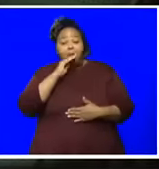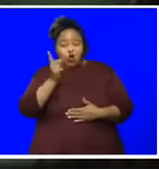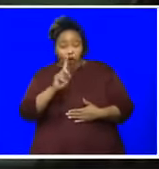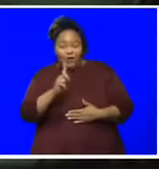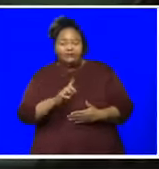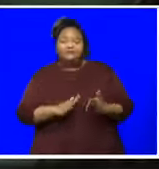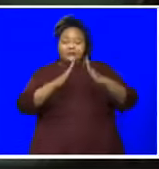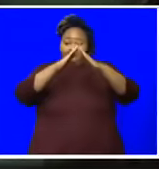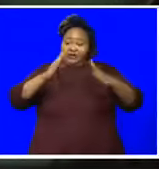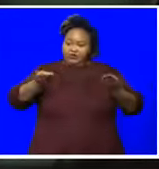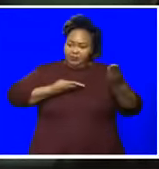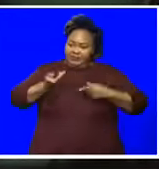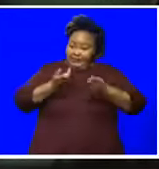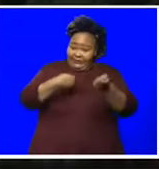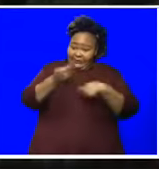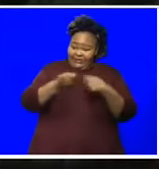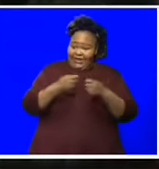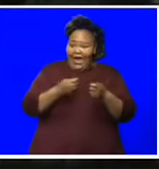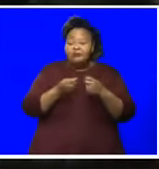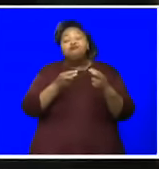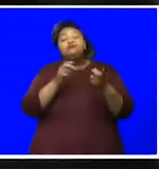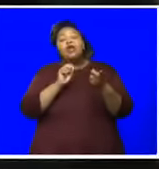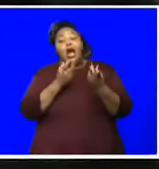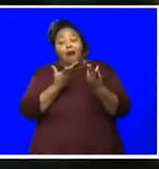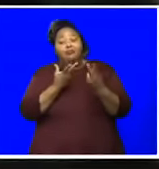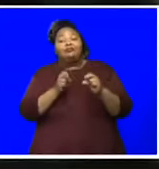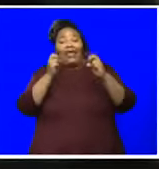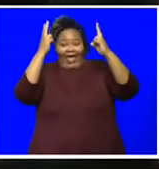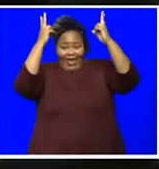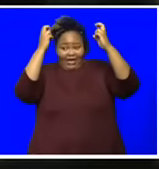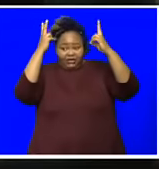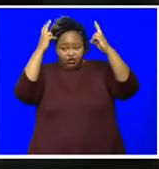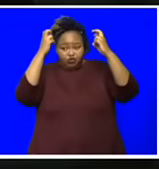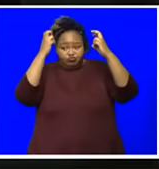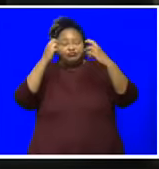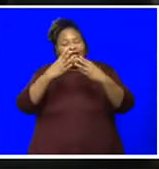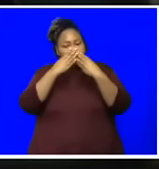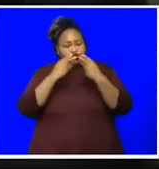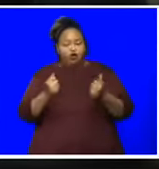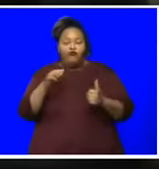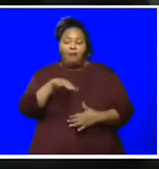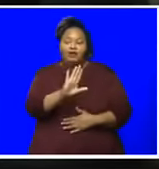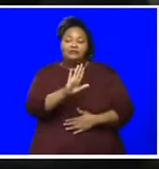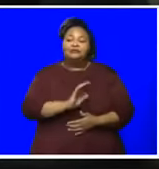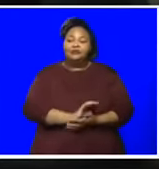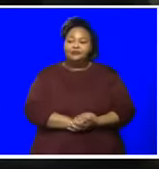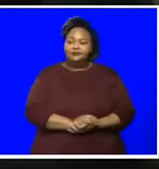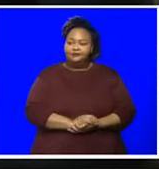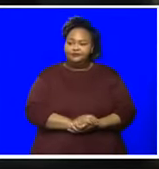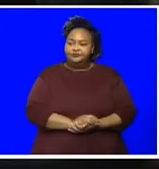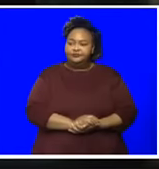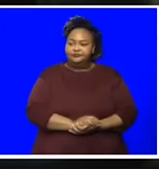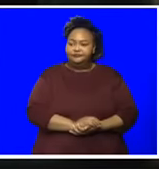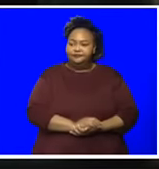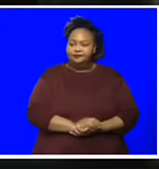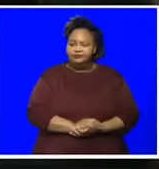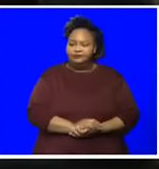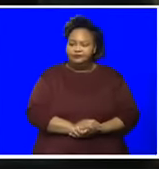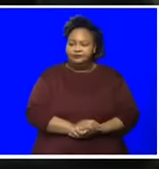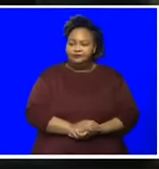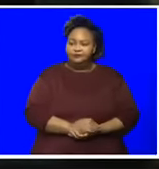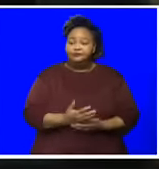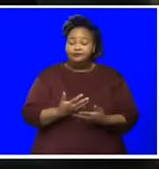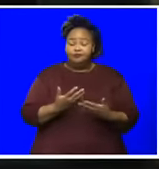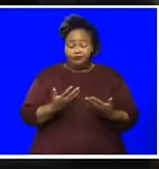Msebe Malinga uphendvulile. Kusede lokufikile e-officeini officially kwengukuthi kunama issues aka